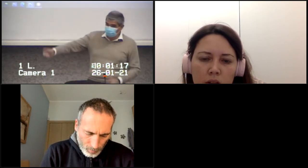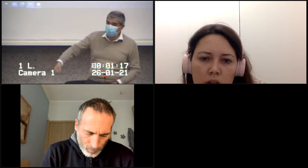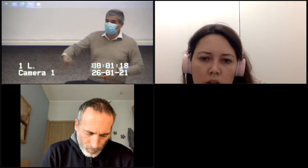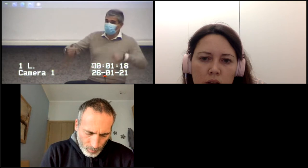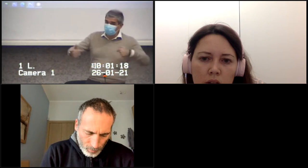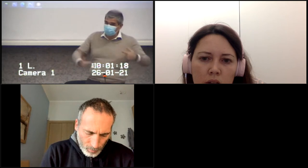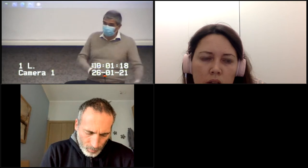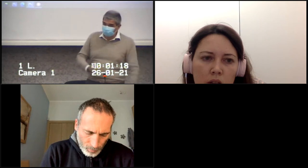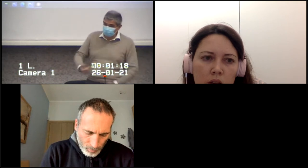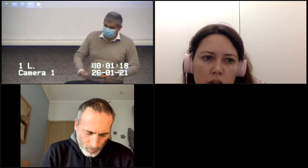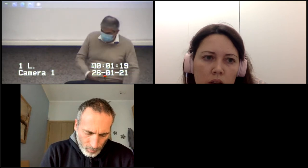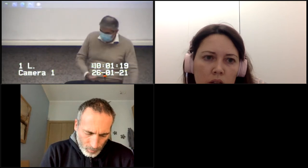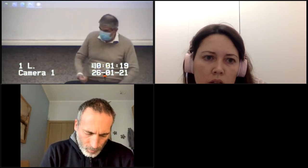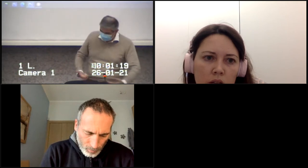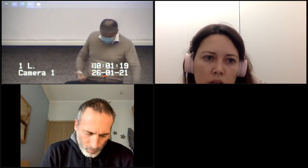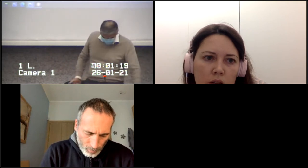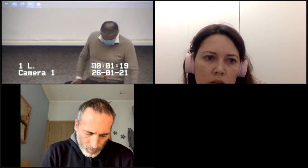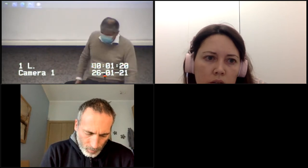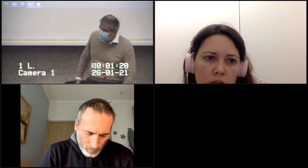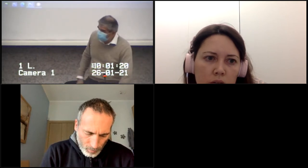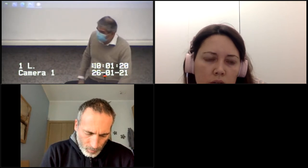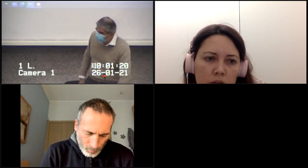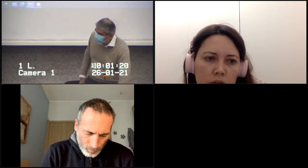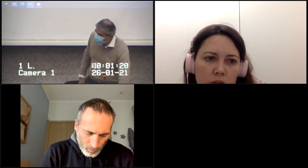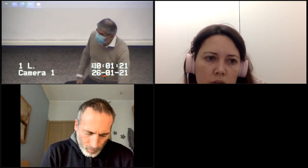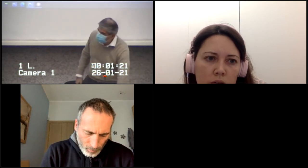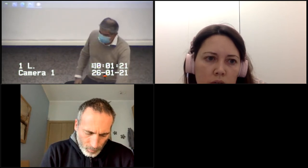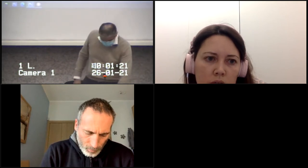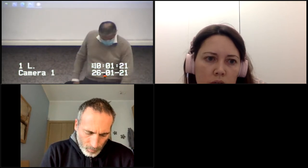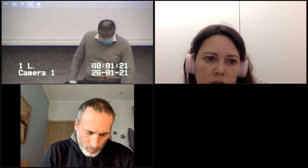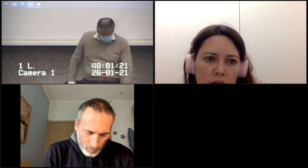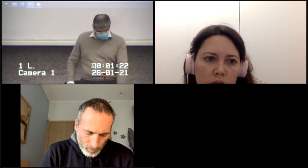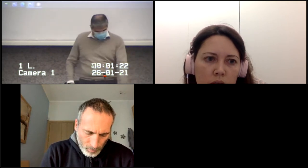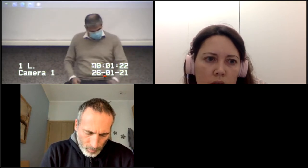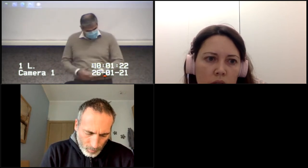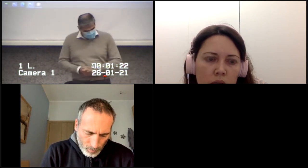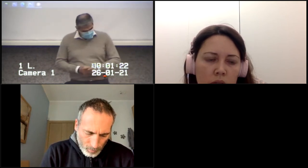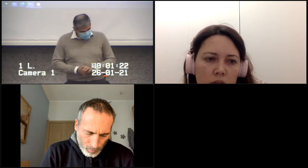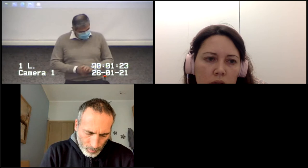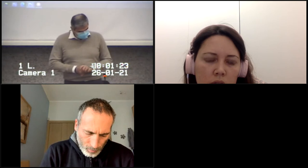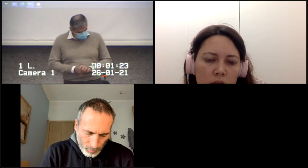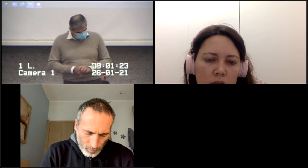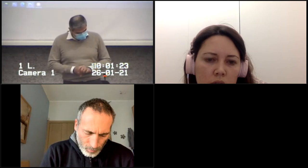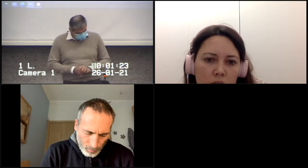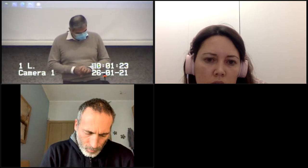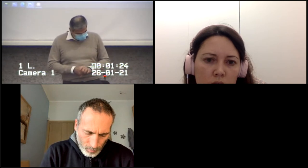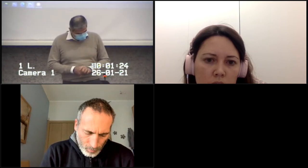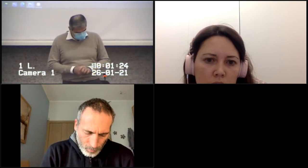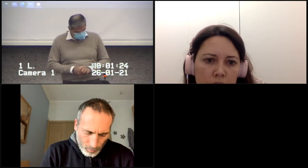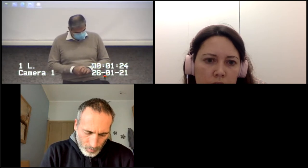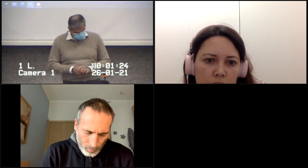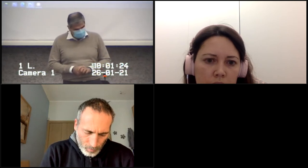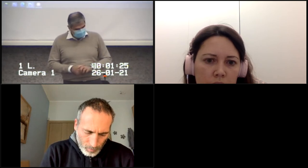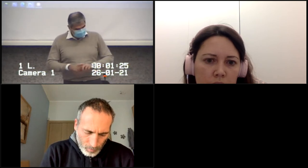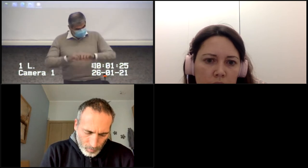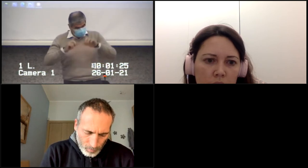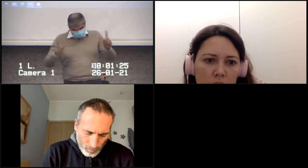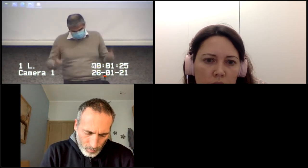mercato immobiliare, vi ha fatto la media e hanno determinato appunto la media ponderale e hanno quindi determinato il prezzo congruo